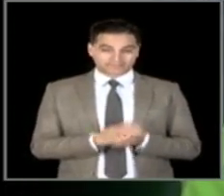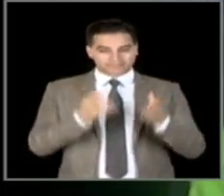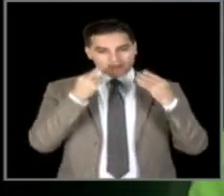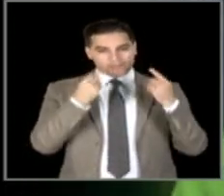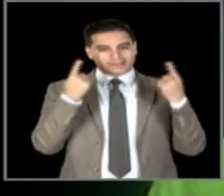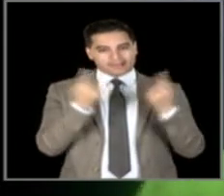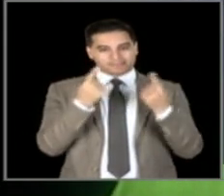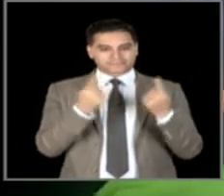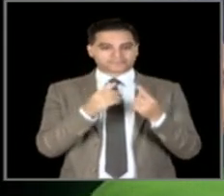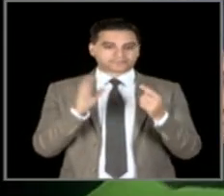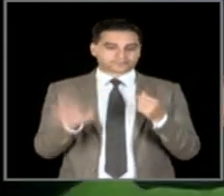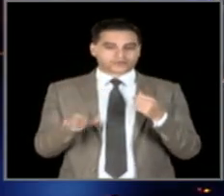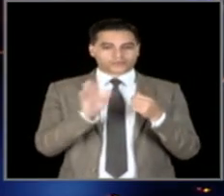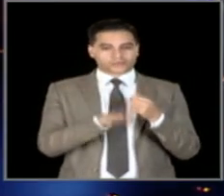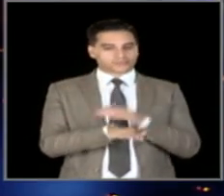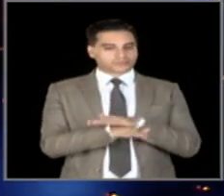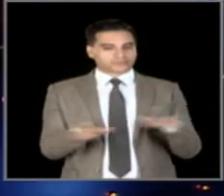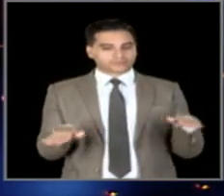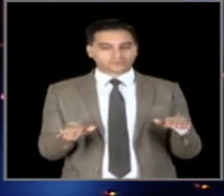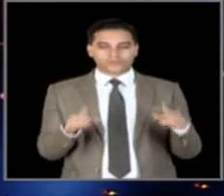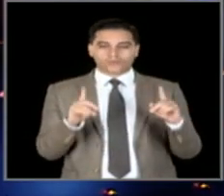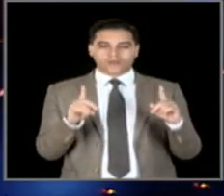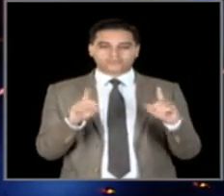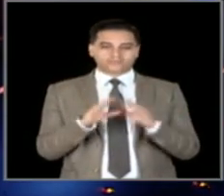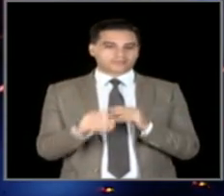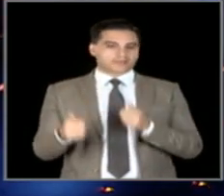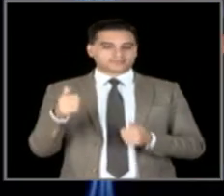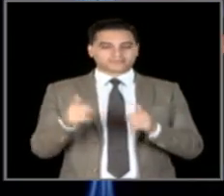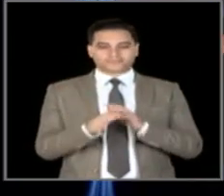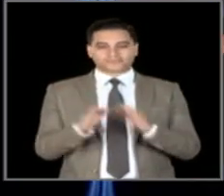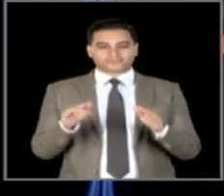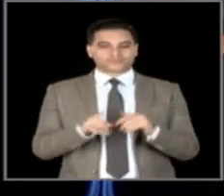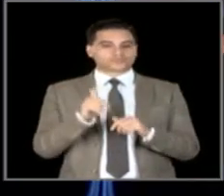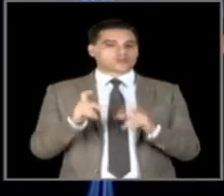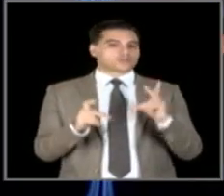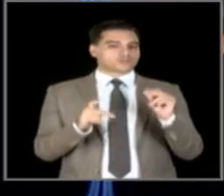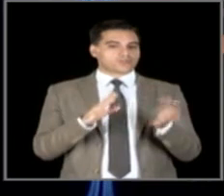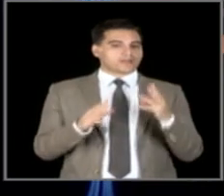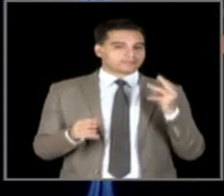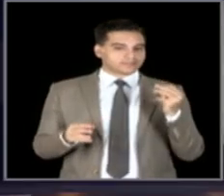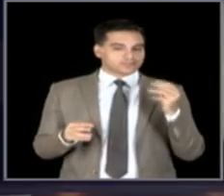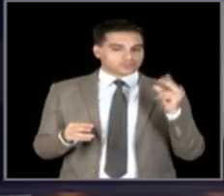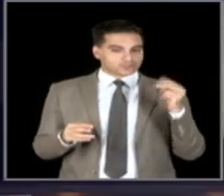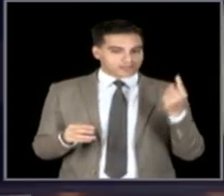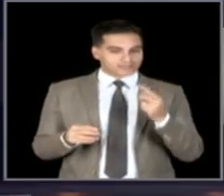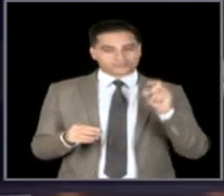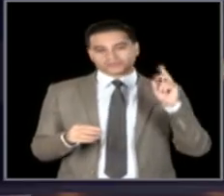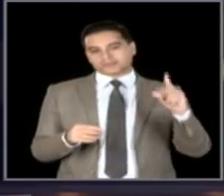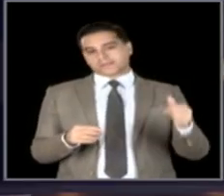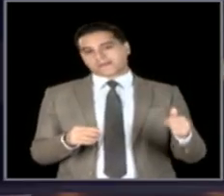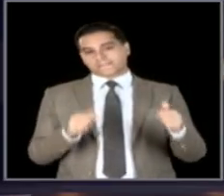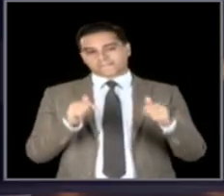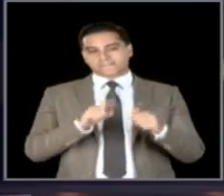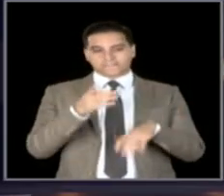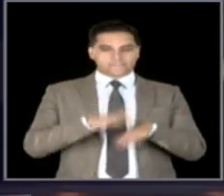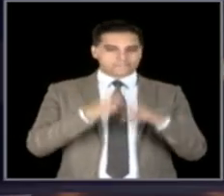ندى معلومات عامه ماحدش احسن من حد سؤال ب 20 نقطه ولا ب 30 نقطه 20 20 تمام